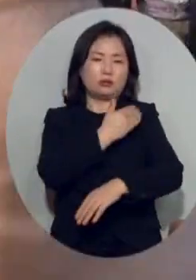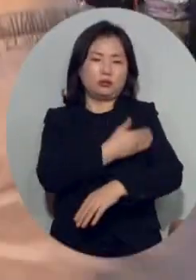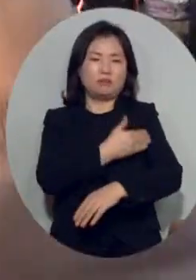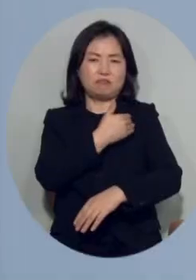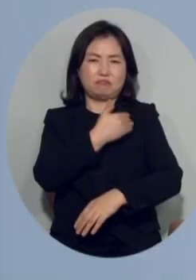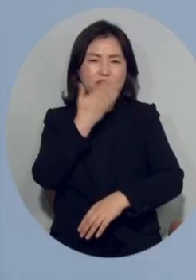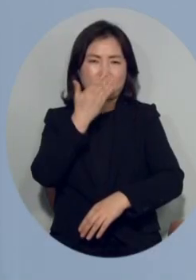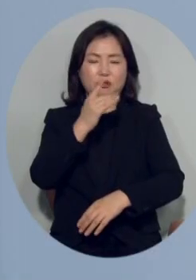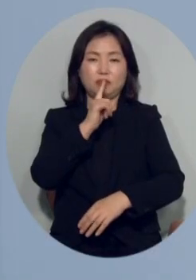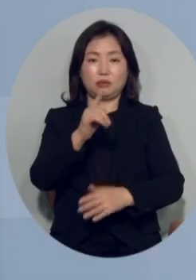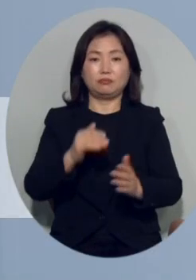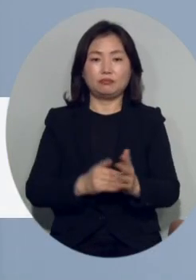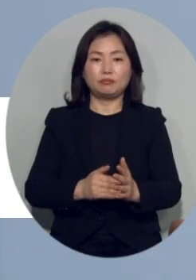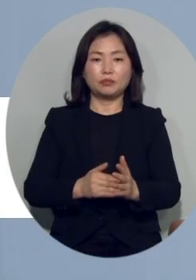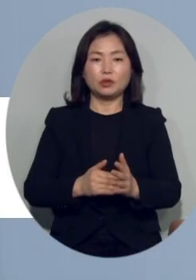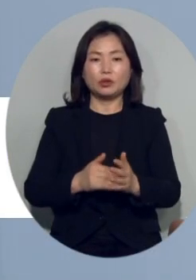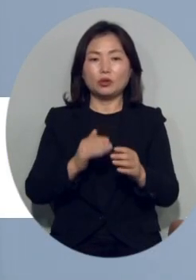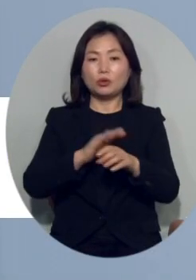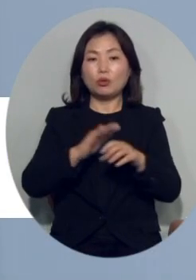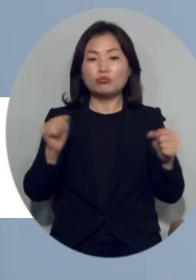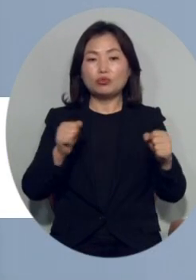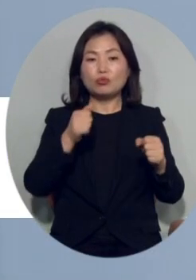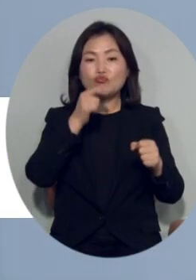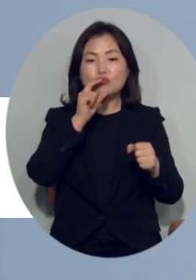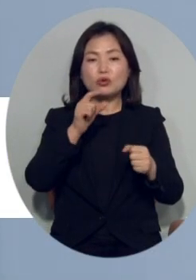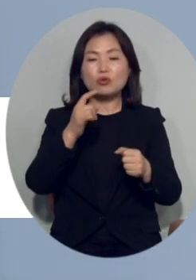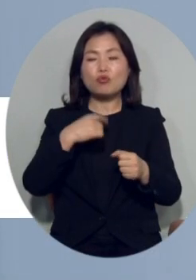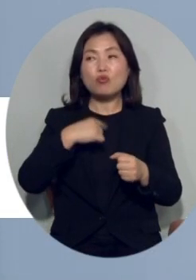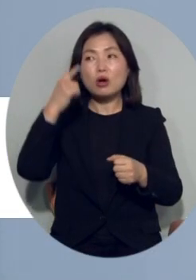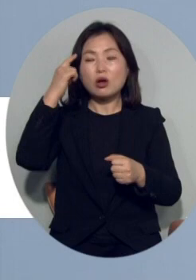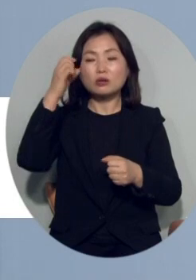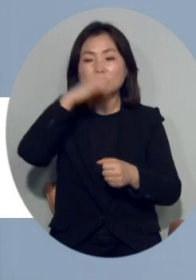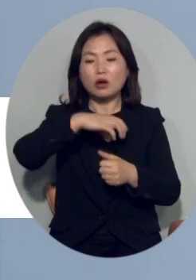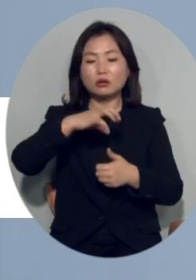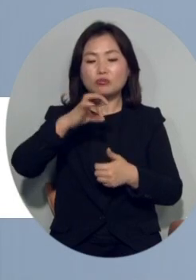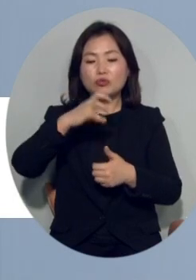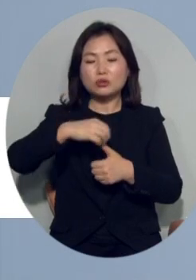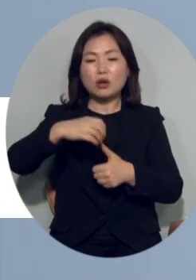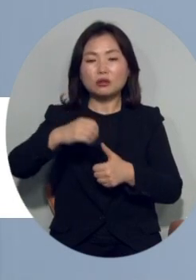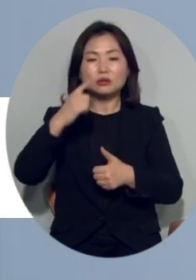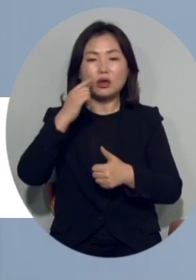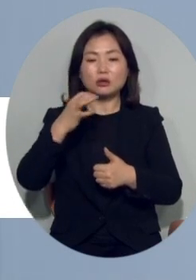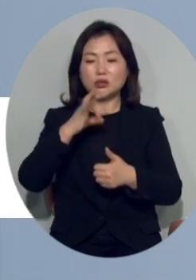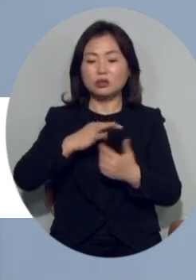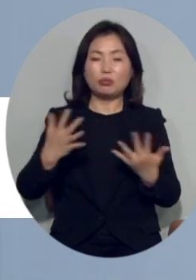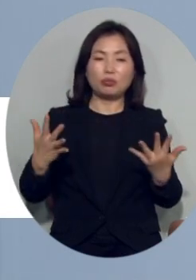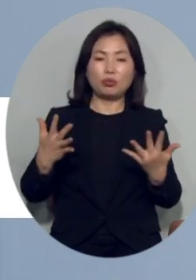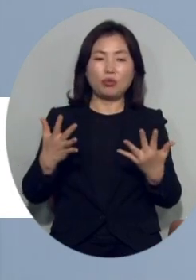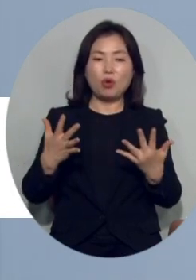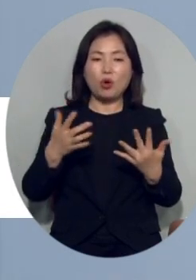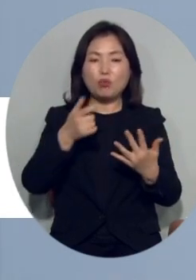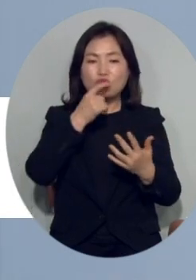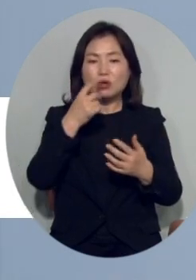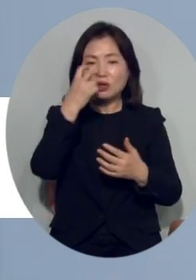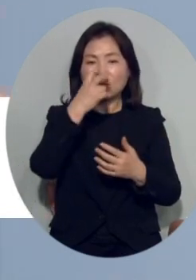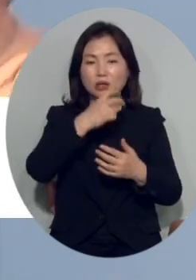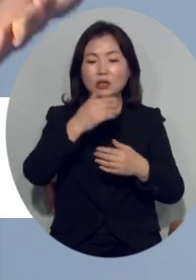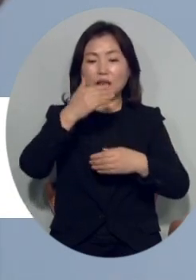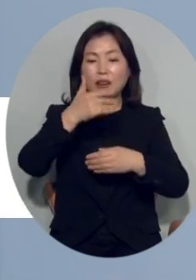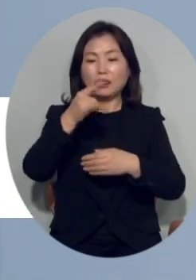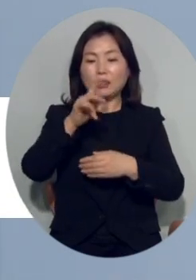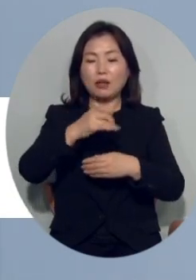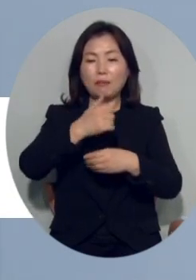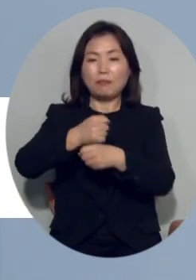강조했습니다. 우리 경북에 우리 왜 우리 물을 그냥 쓰냐? 우리는 이익도 못 보고 또 수자원 관리한다고 댐 만들고